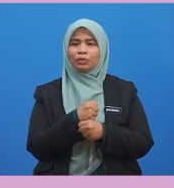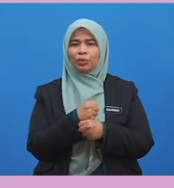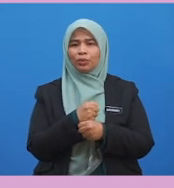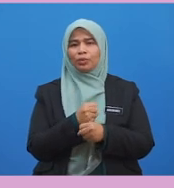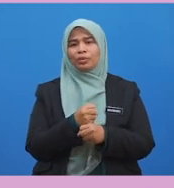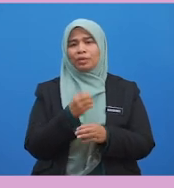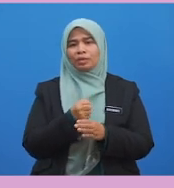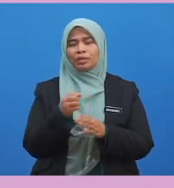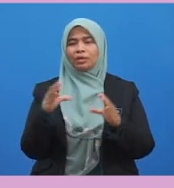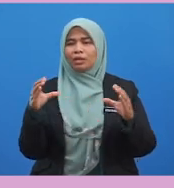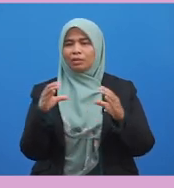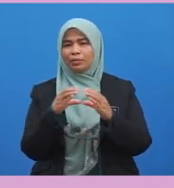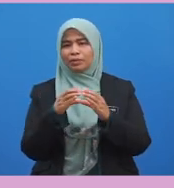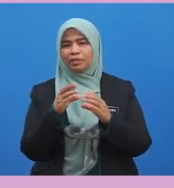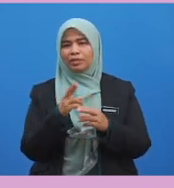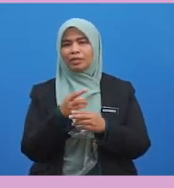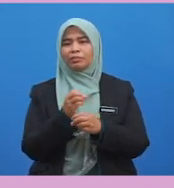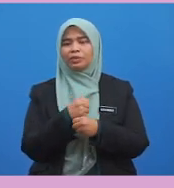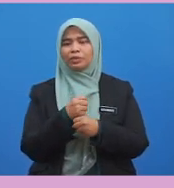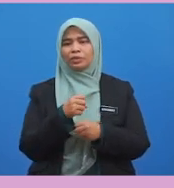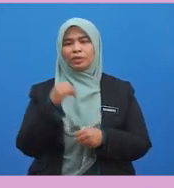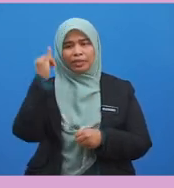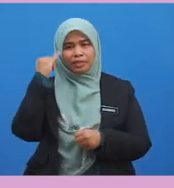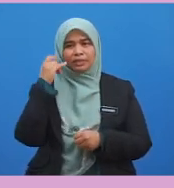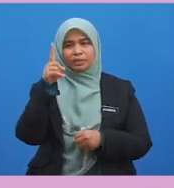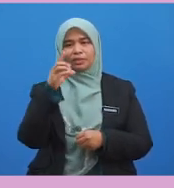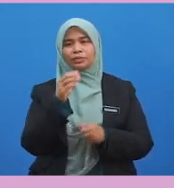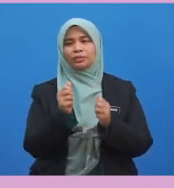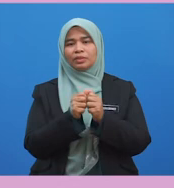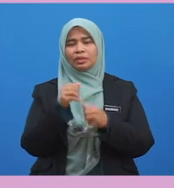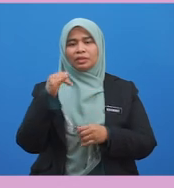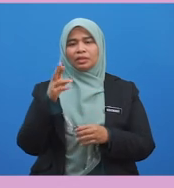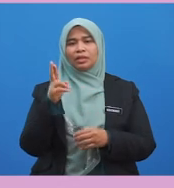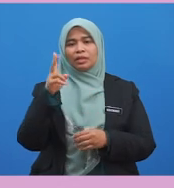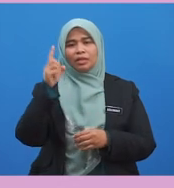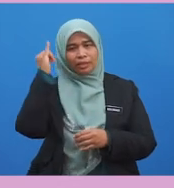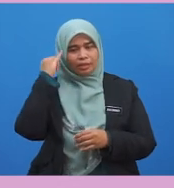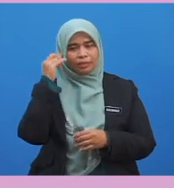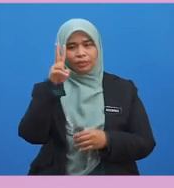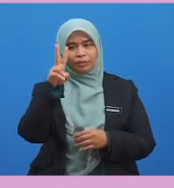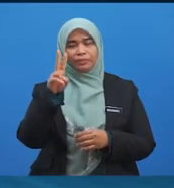gabungan idea pertama dengan reka bentuk idea kedua.